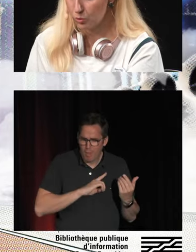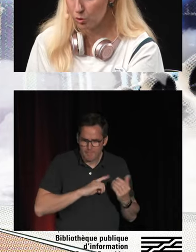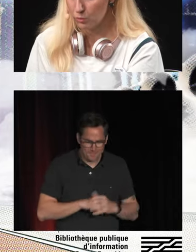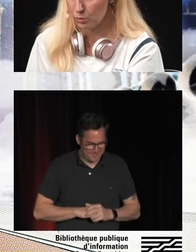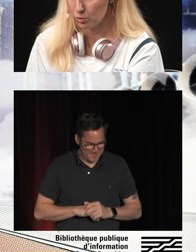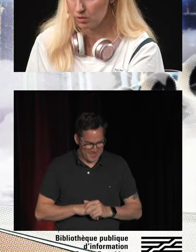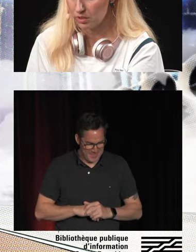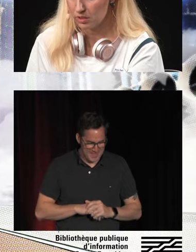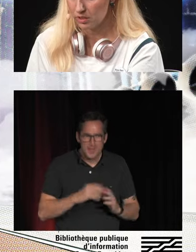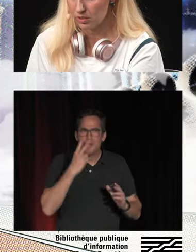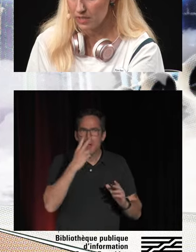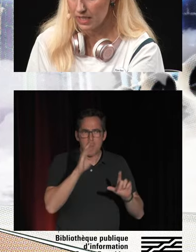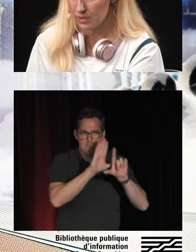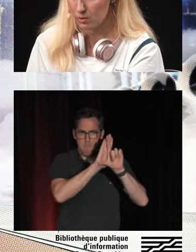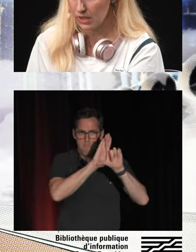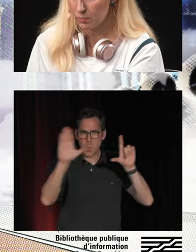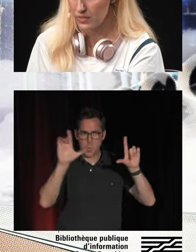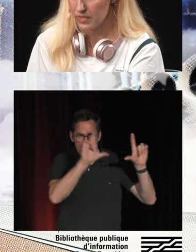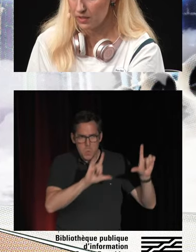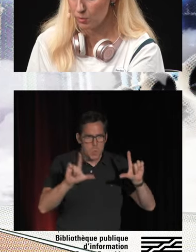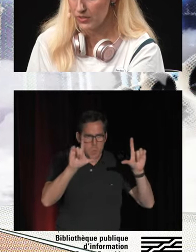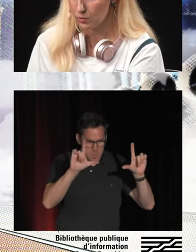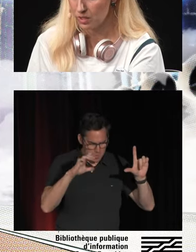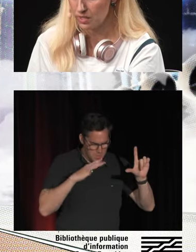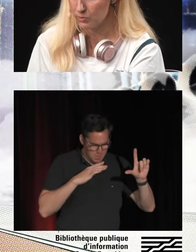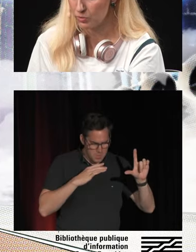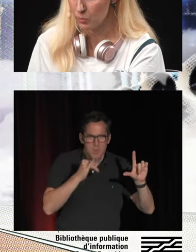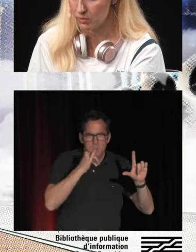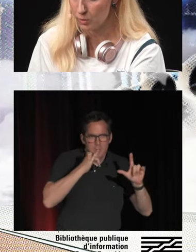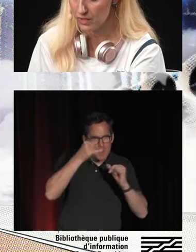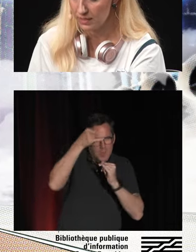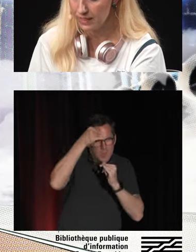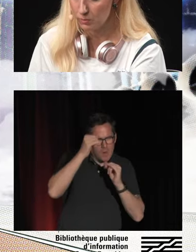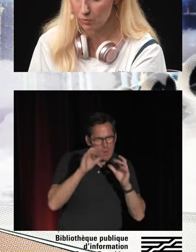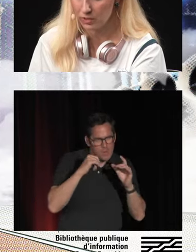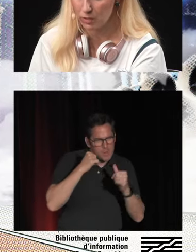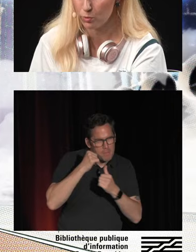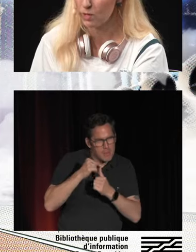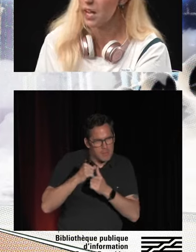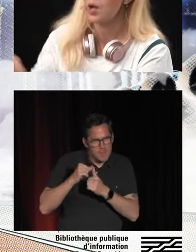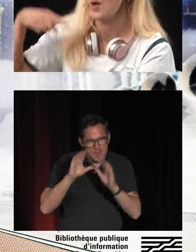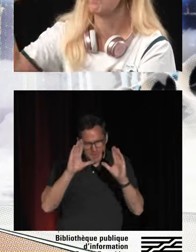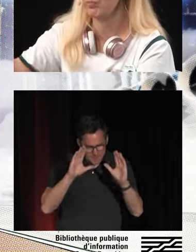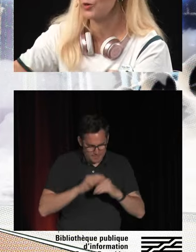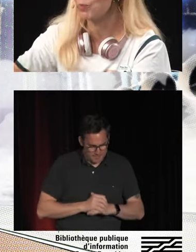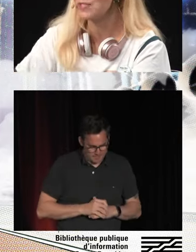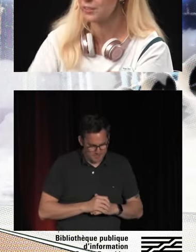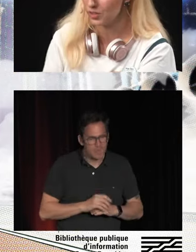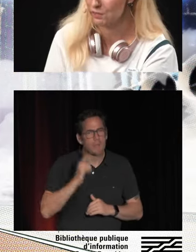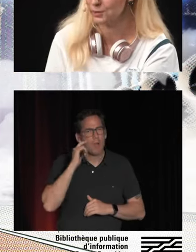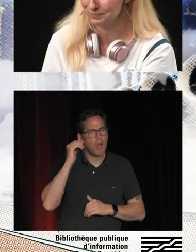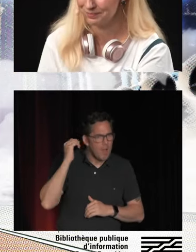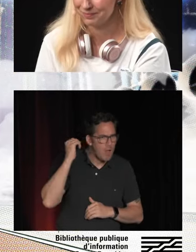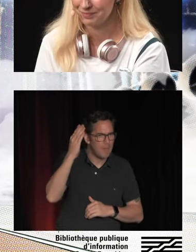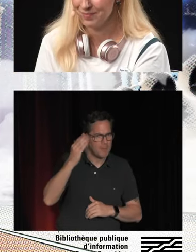Alors, il y a des trucs au mur, donc grand cercle, étoile du chaos, petit cercle, petite étoile, ça c'est mon petit moyen mémotechnique, mais on va en avoir besoin beaucoup plus tard